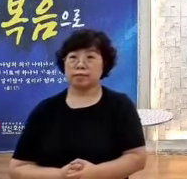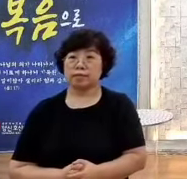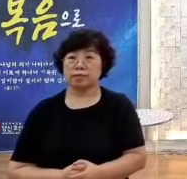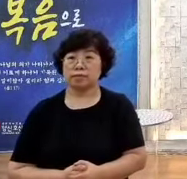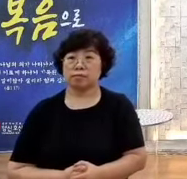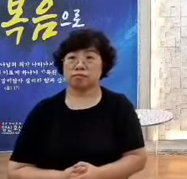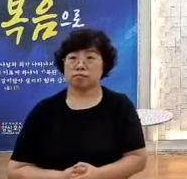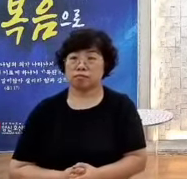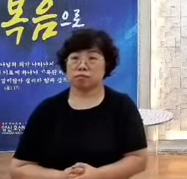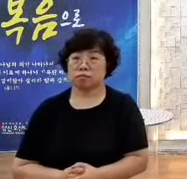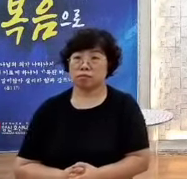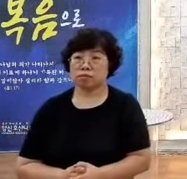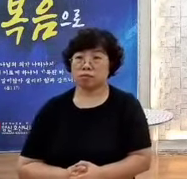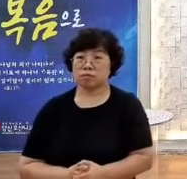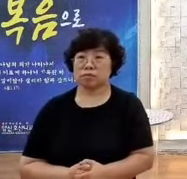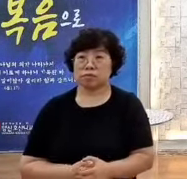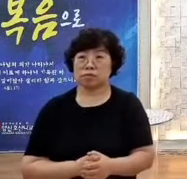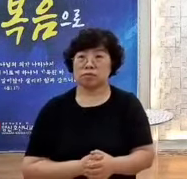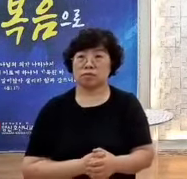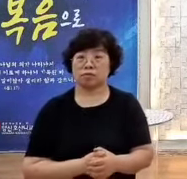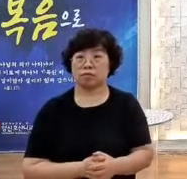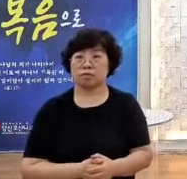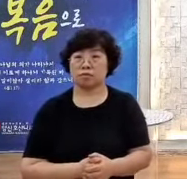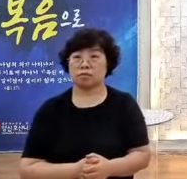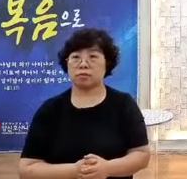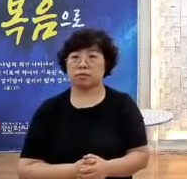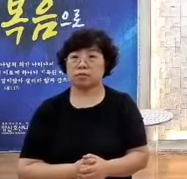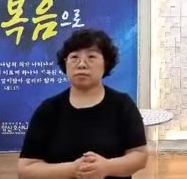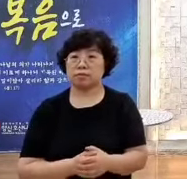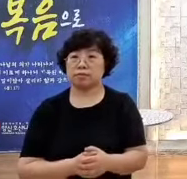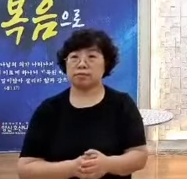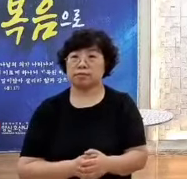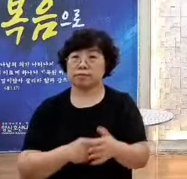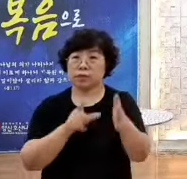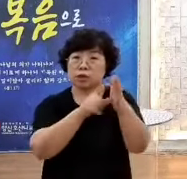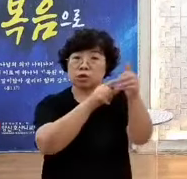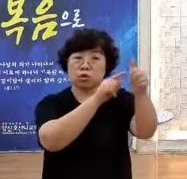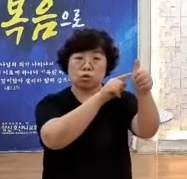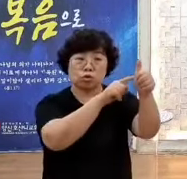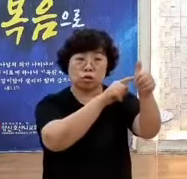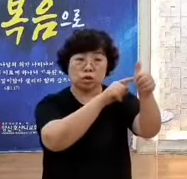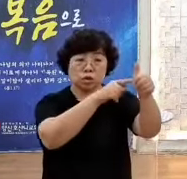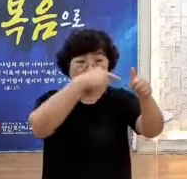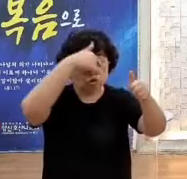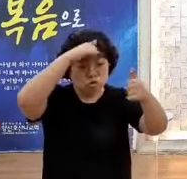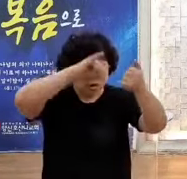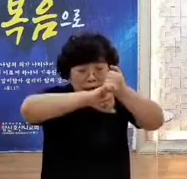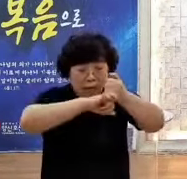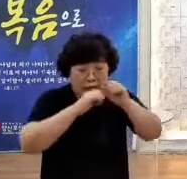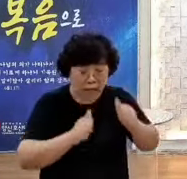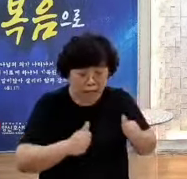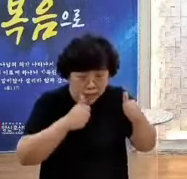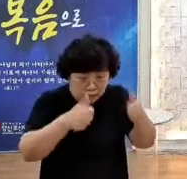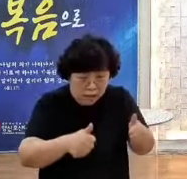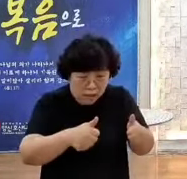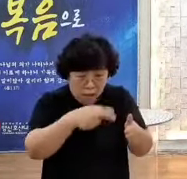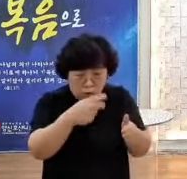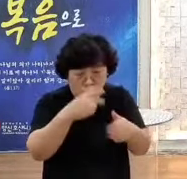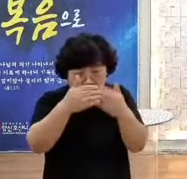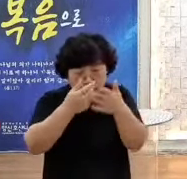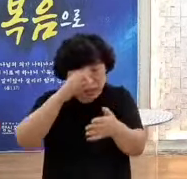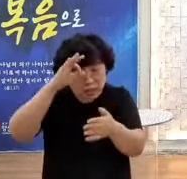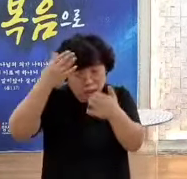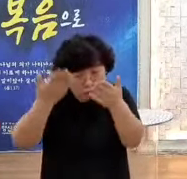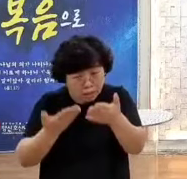이 루터는 이 말씀인데 그래 구약의 그 제사로도 말미암아 하나님이 인정해 주셨는데